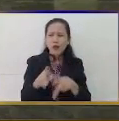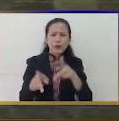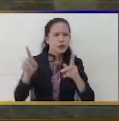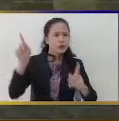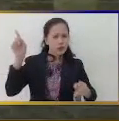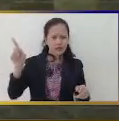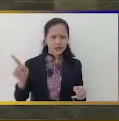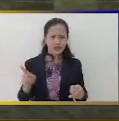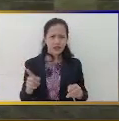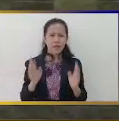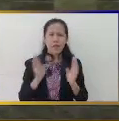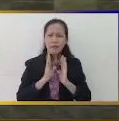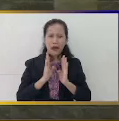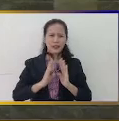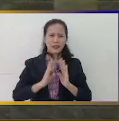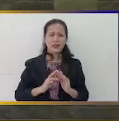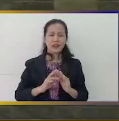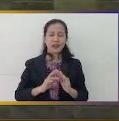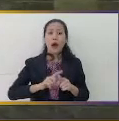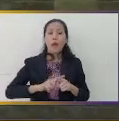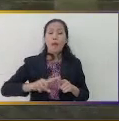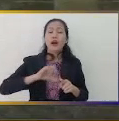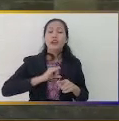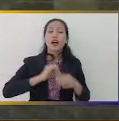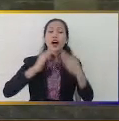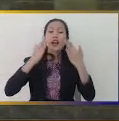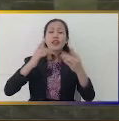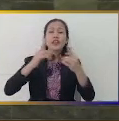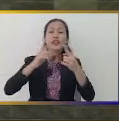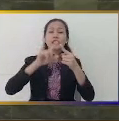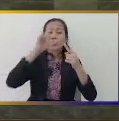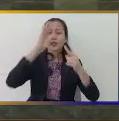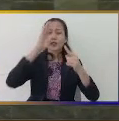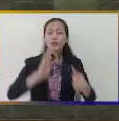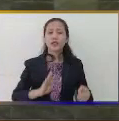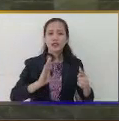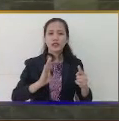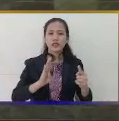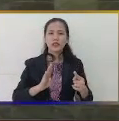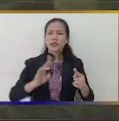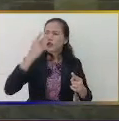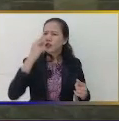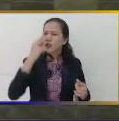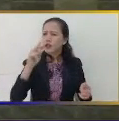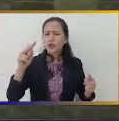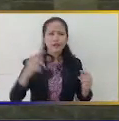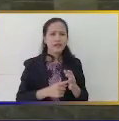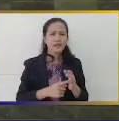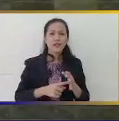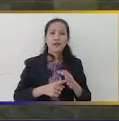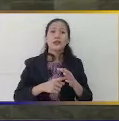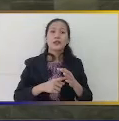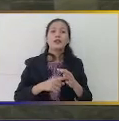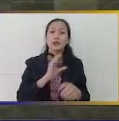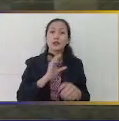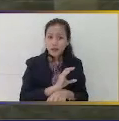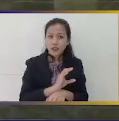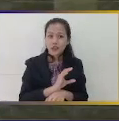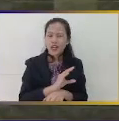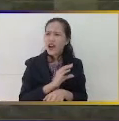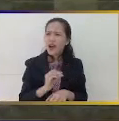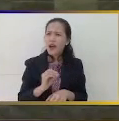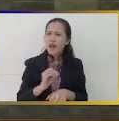ako po ipapasalamat sa Panginoon na nakita ko po ang gawain na to bago mag-pandemic at kung paano po pinalago ng